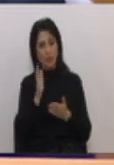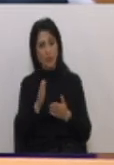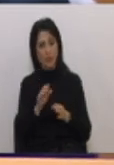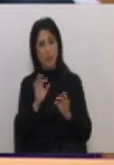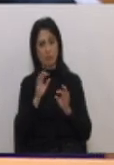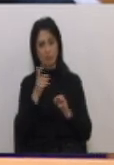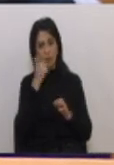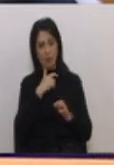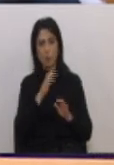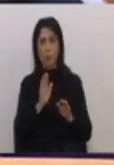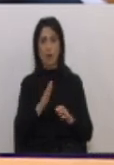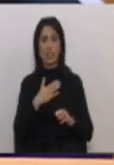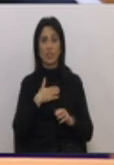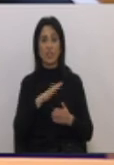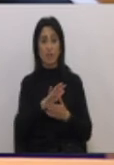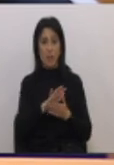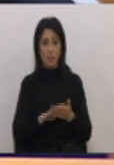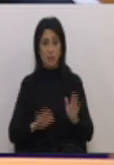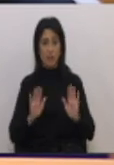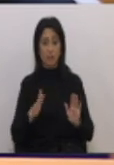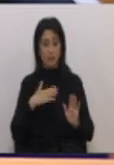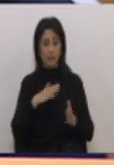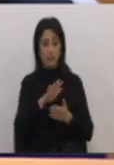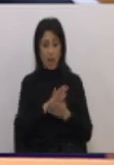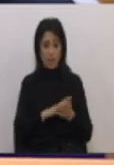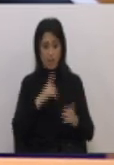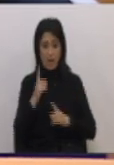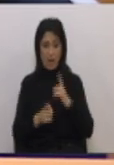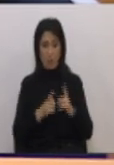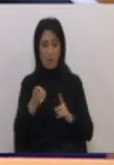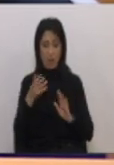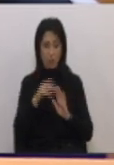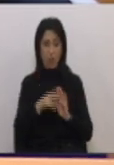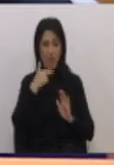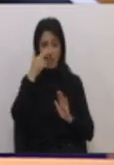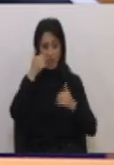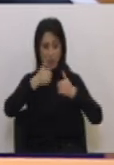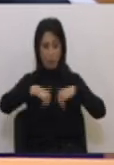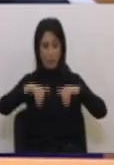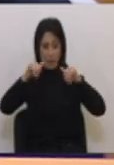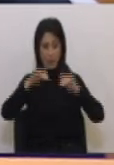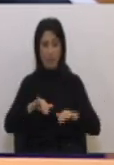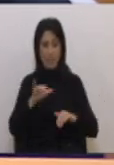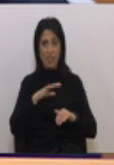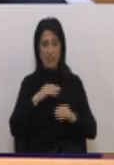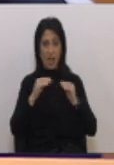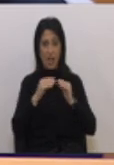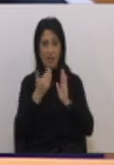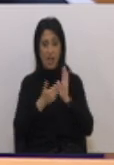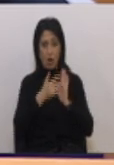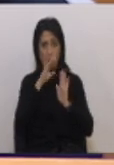tu arikneba, ce ești? Vagzelept, Cun vagzelept reformas. Machoris Venecis comisis dascuna sa dat scuati